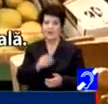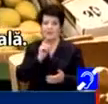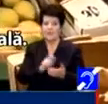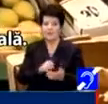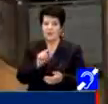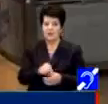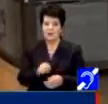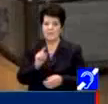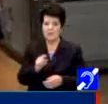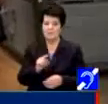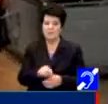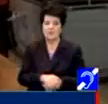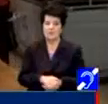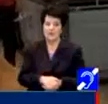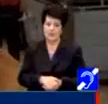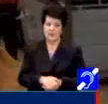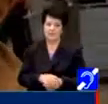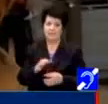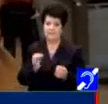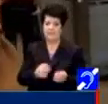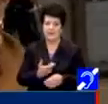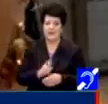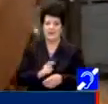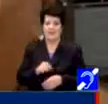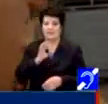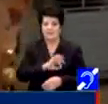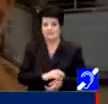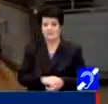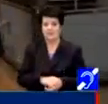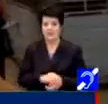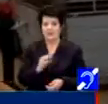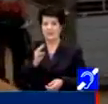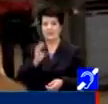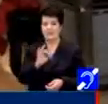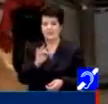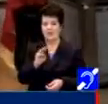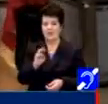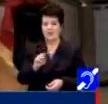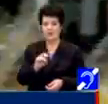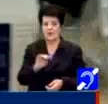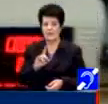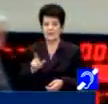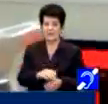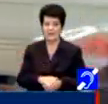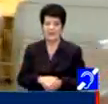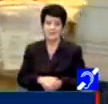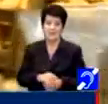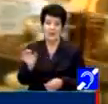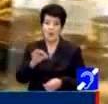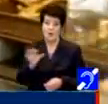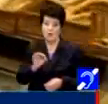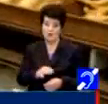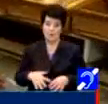non intenditori. Tortellino col pollo? No, i tortellini vanno fatti come vanno fatti, se no mangiano le tagliatelle. Pe 4 octombrie,